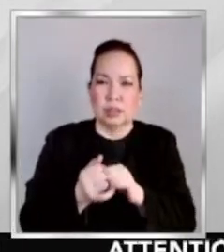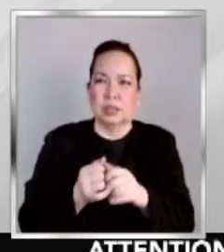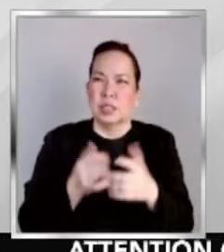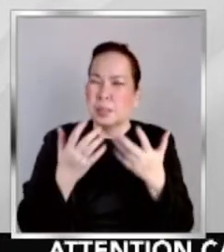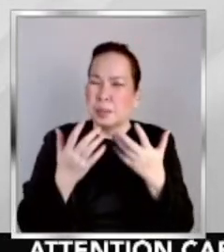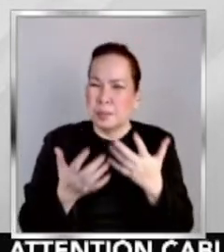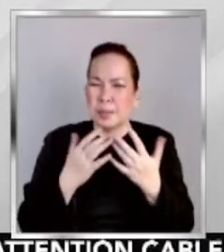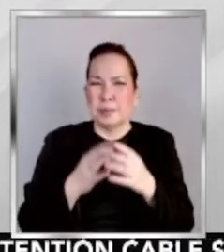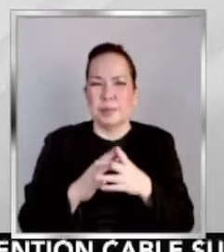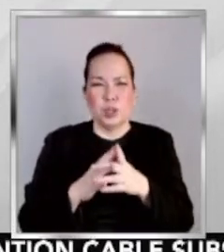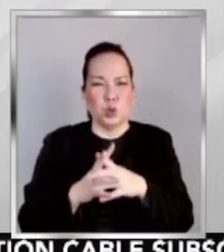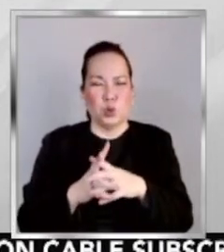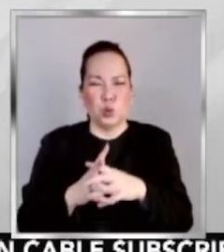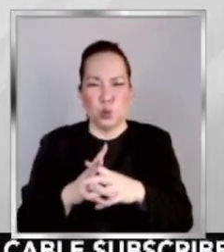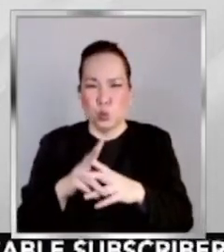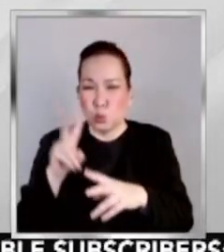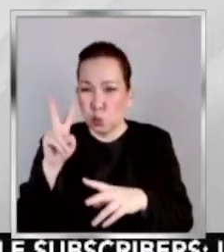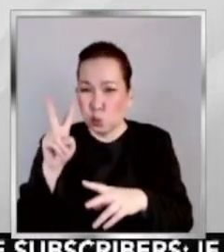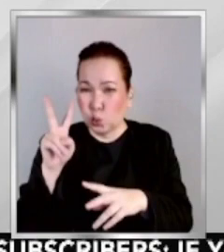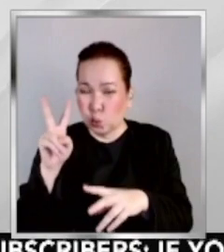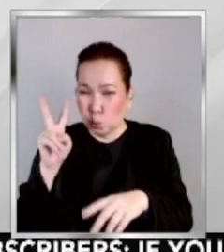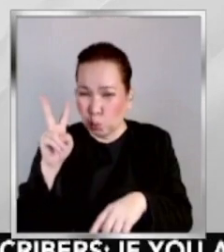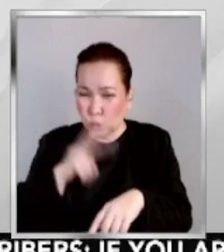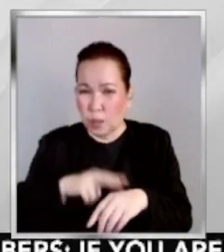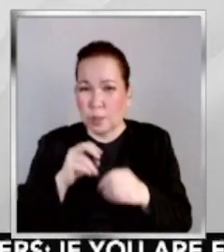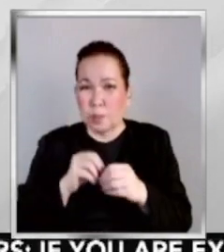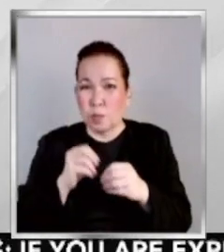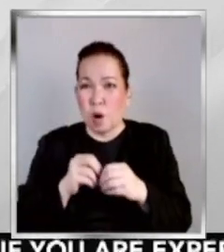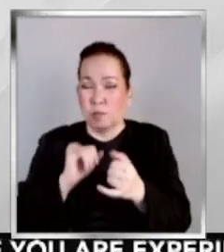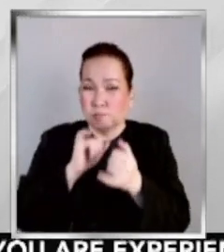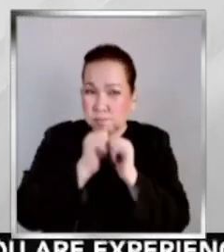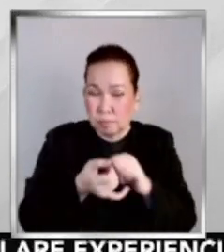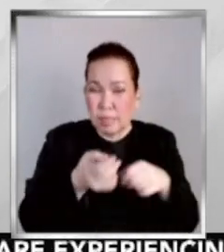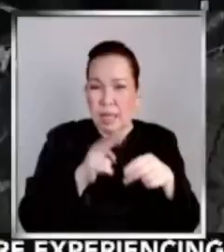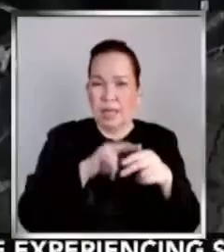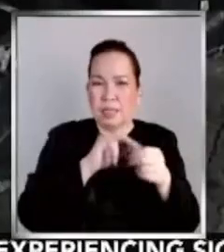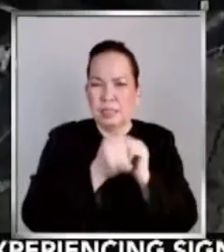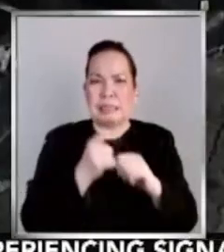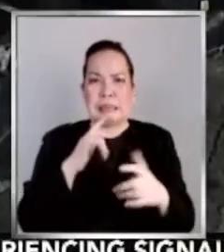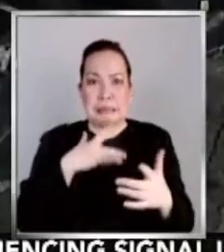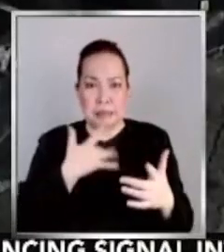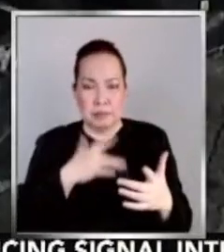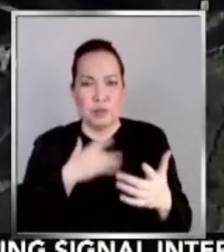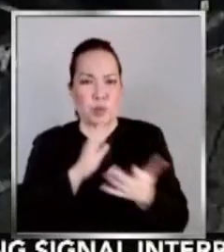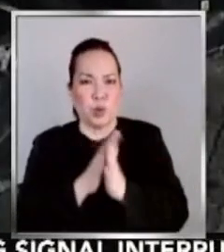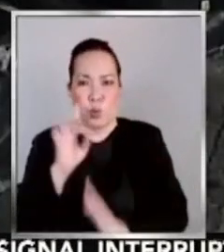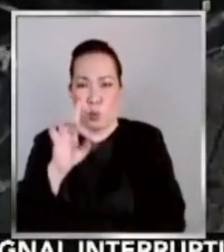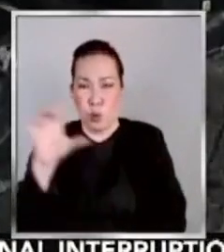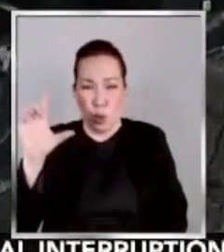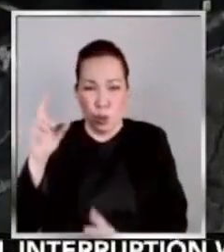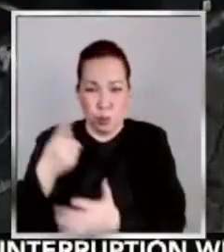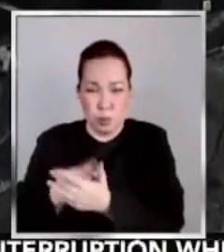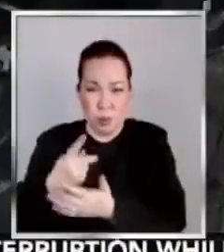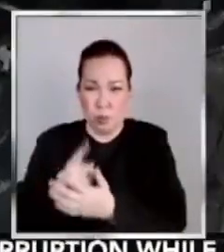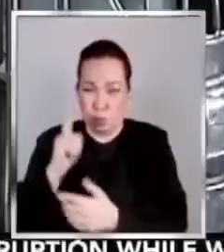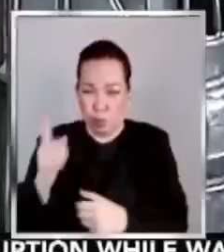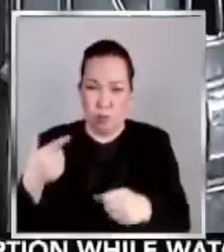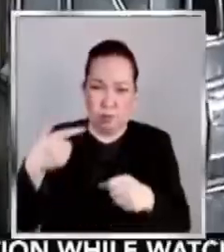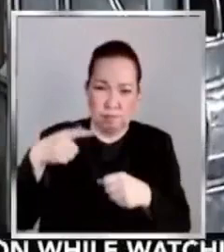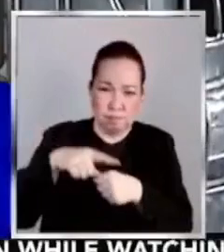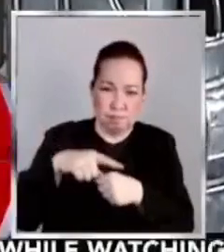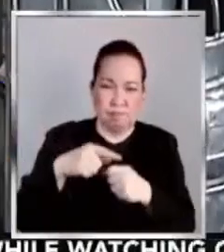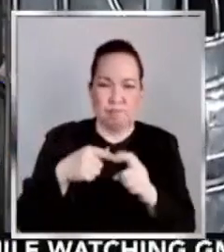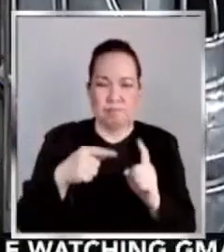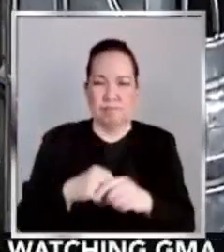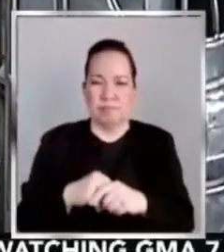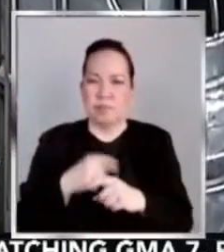ganitong adjustment, posible na po tayong umabot sa 100. Nais pa rin sana ng transport group na FedJodap na